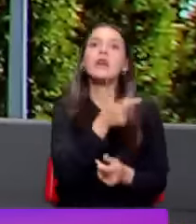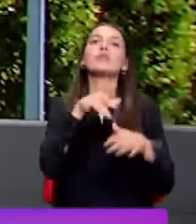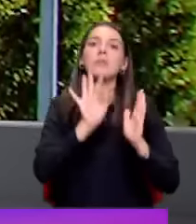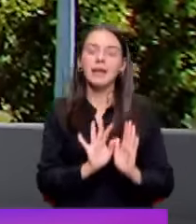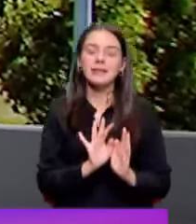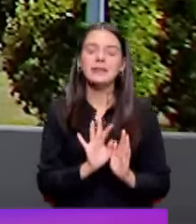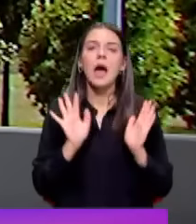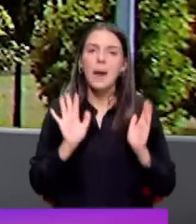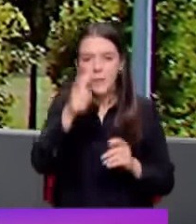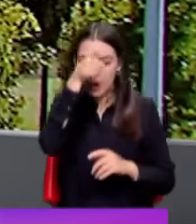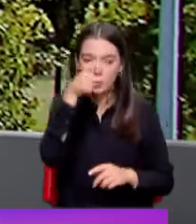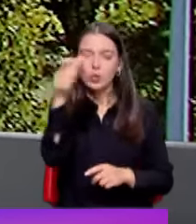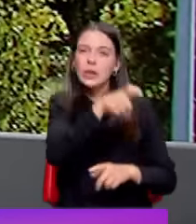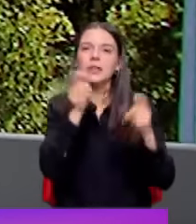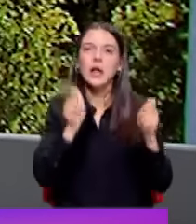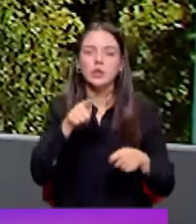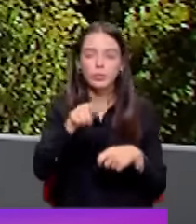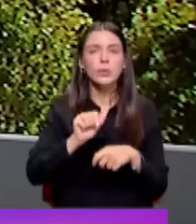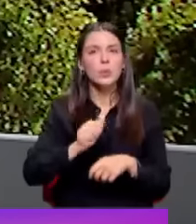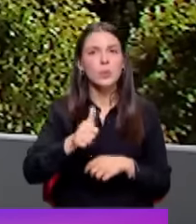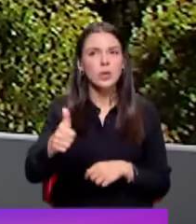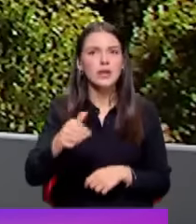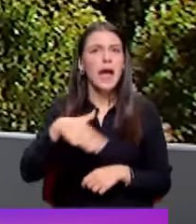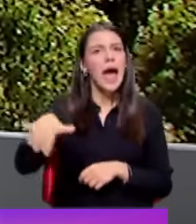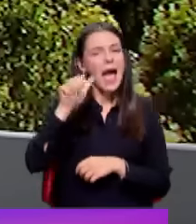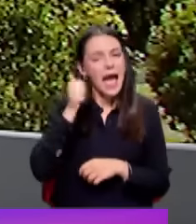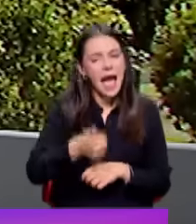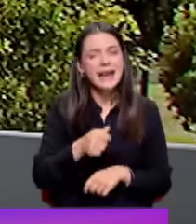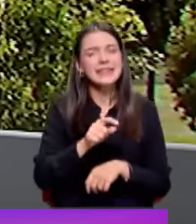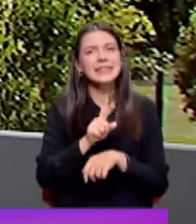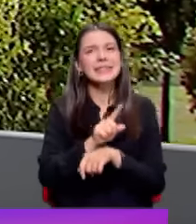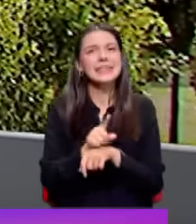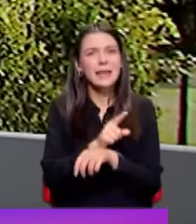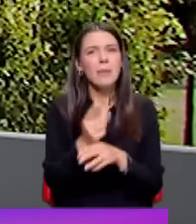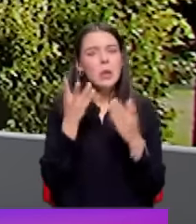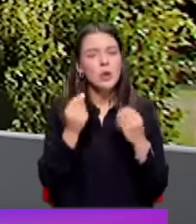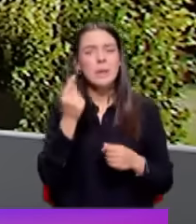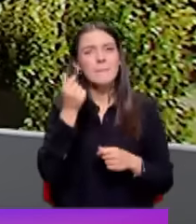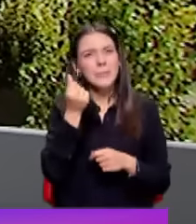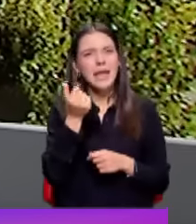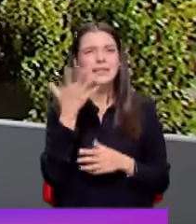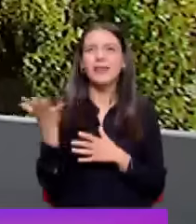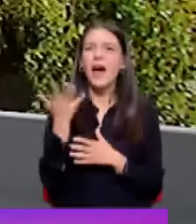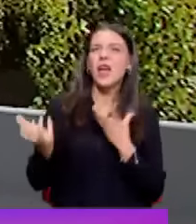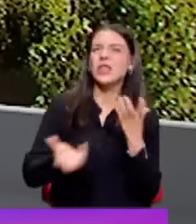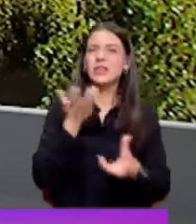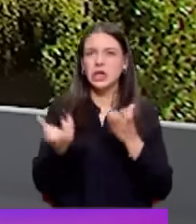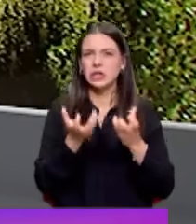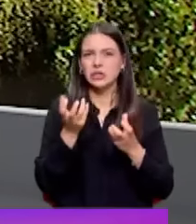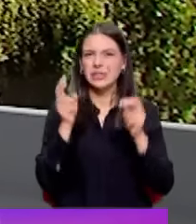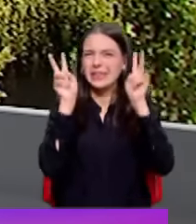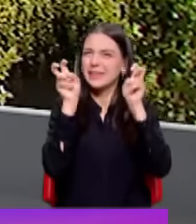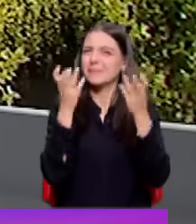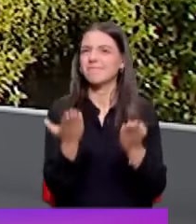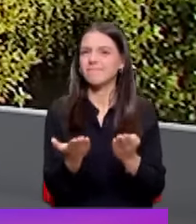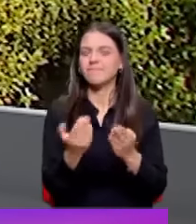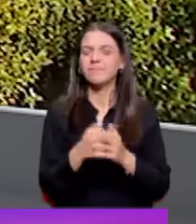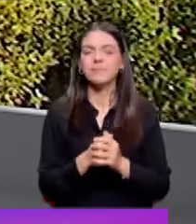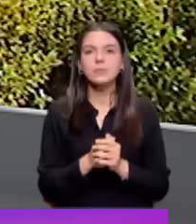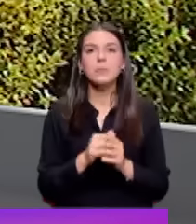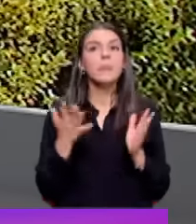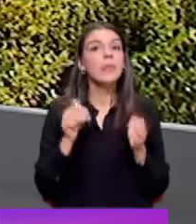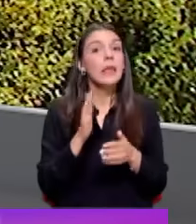Ama Türkiye'nin gerçekleri bugünlerde her zaman olduğundan sanki biraz daha yakıcı. Yakıcı tırnak içinde.